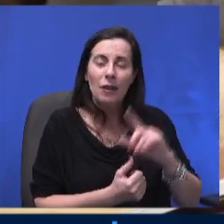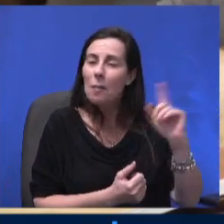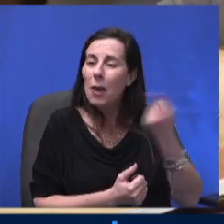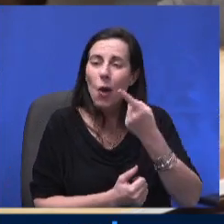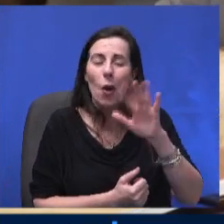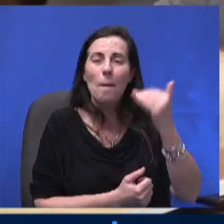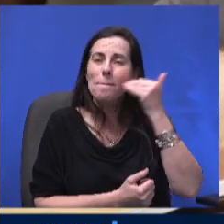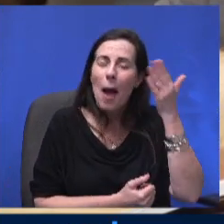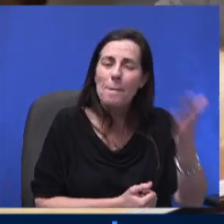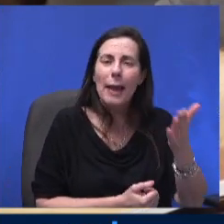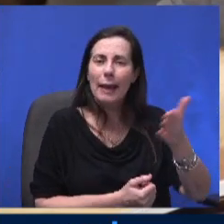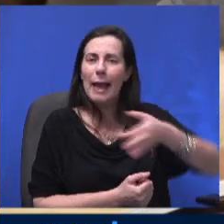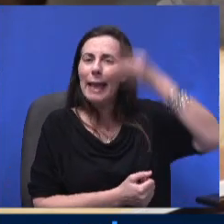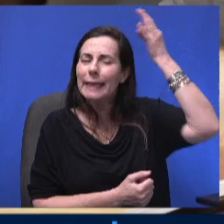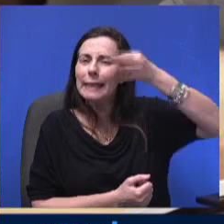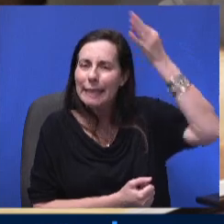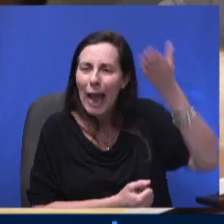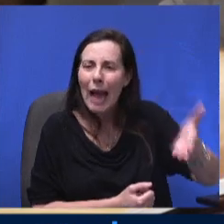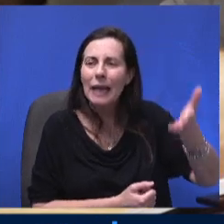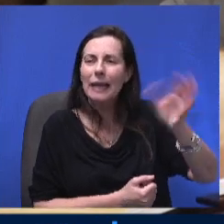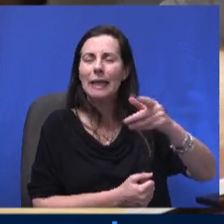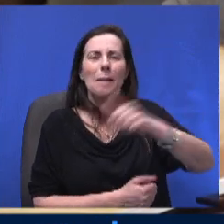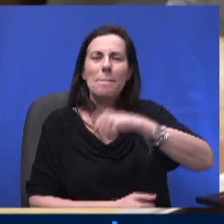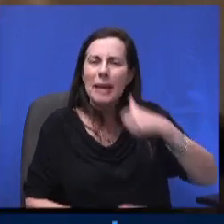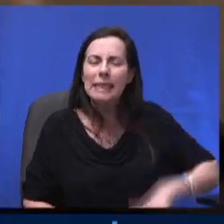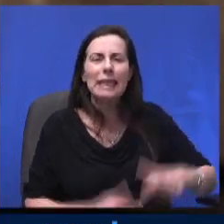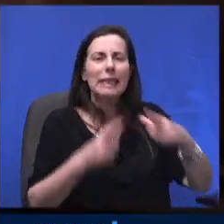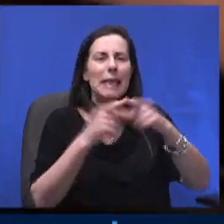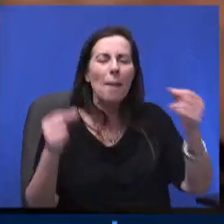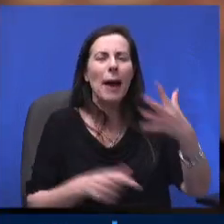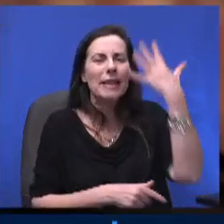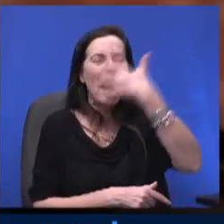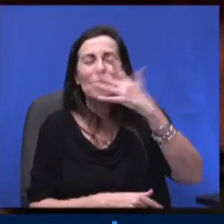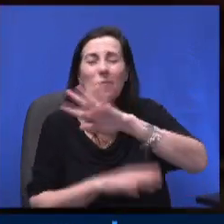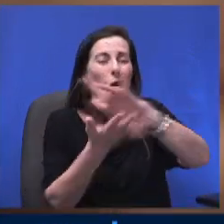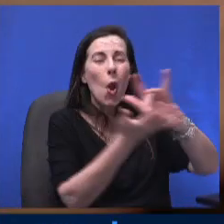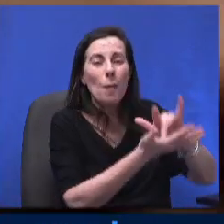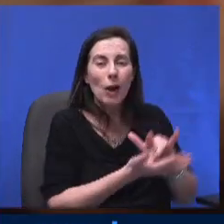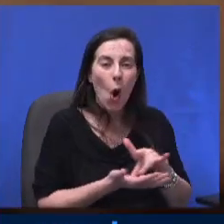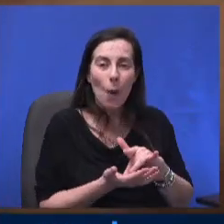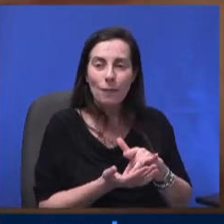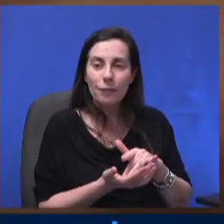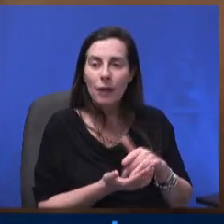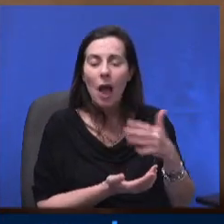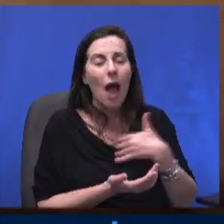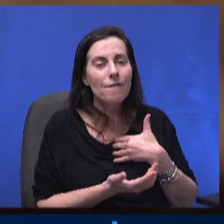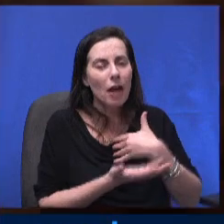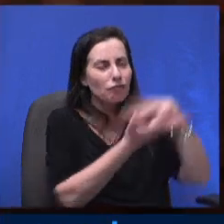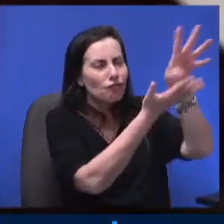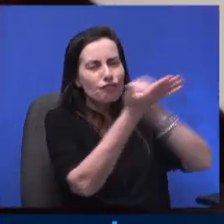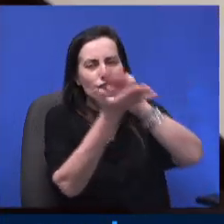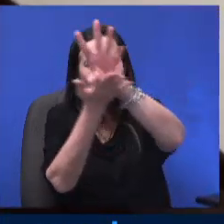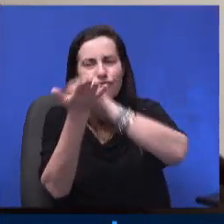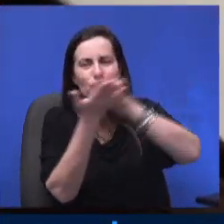אצל האינדיאנים, בסין, ביפן, באפריקה, בכל מקום. ואני לקחתי מכל הידע הזה וניסיתי גם למצוא